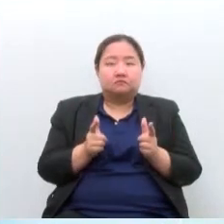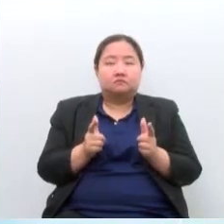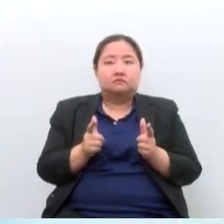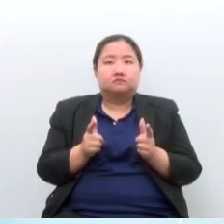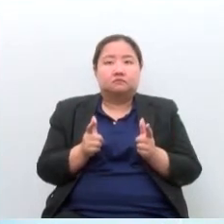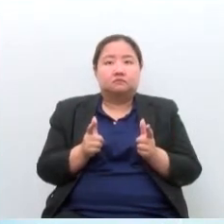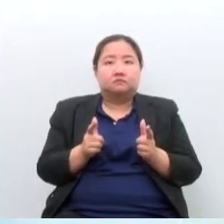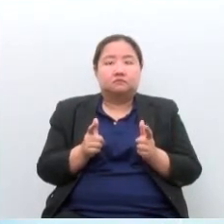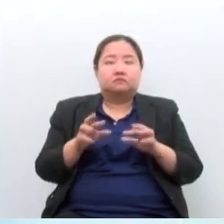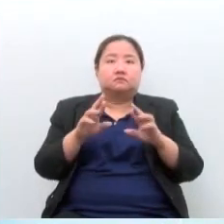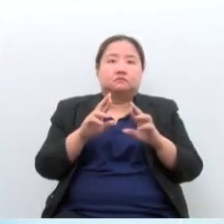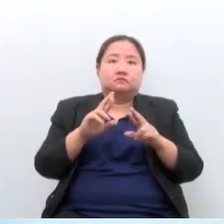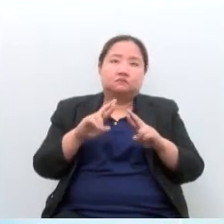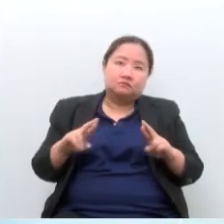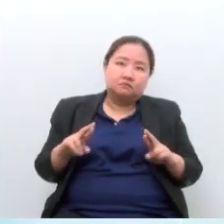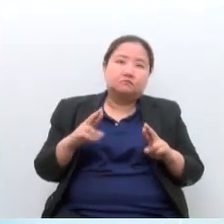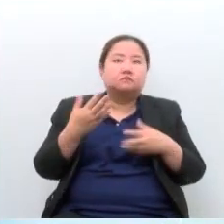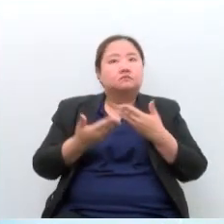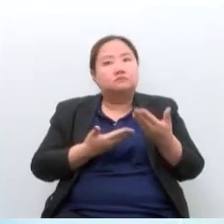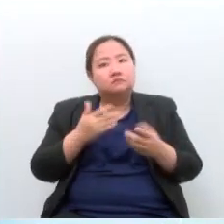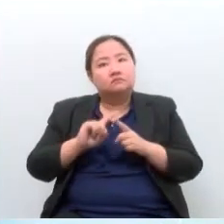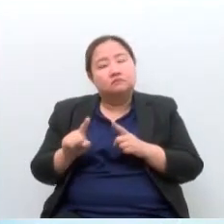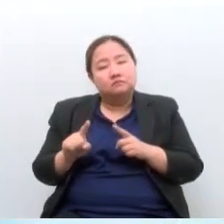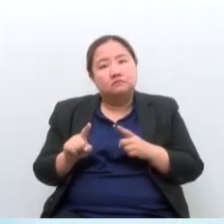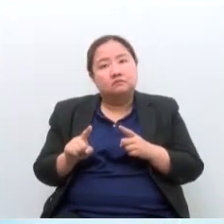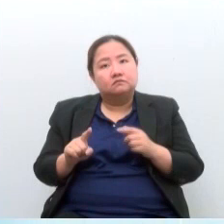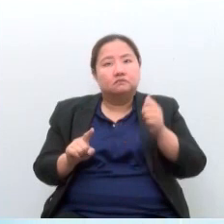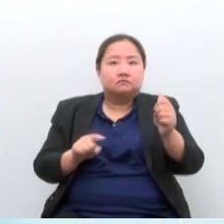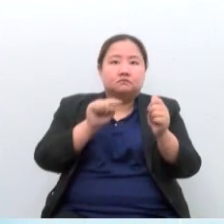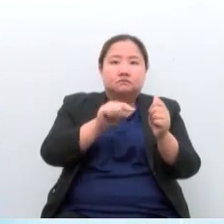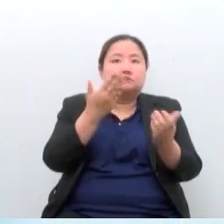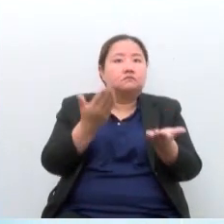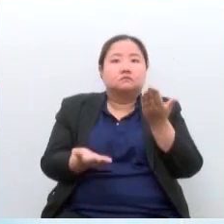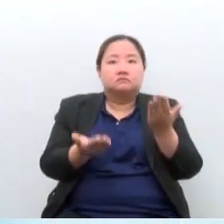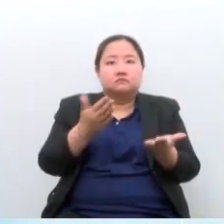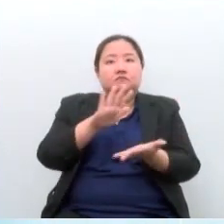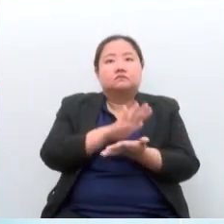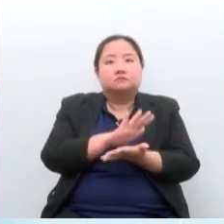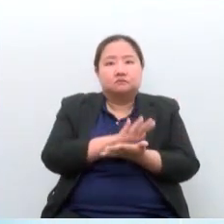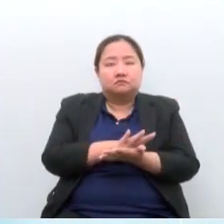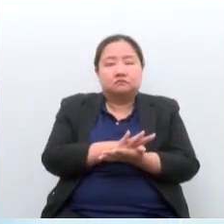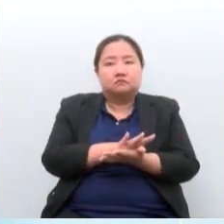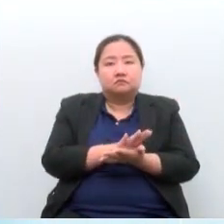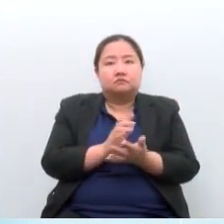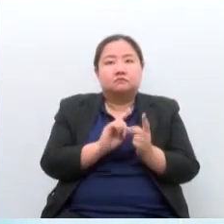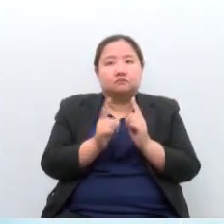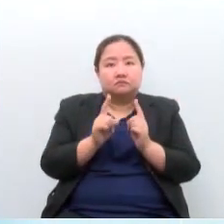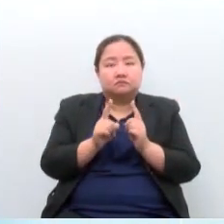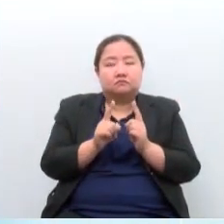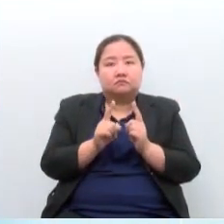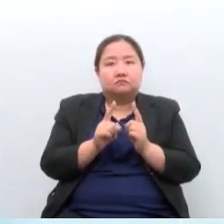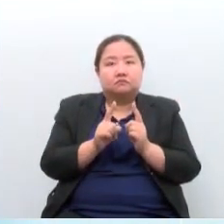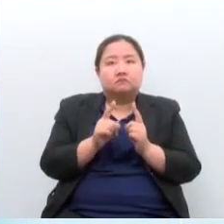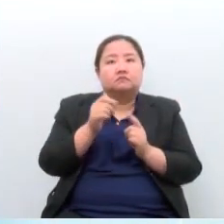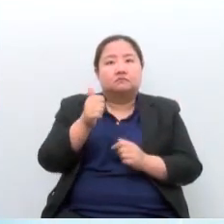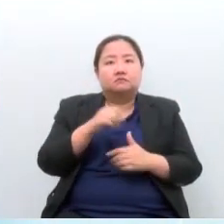ค้าต่างๆนะครับตามอยู่อำเภอใดๆนั้นโรงเรียนสามารถคุยกับเขตพื้นที่นที่